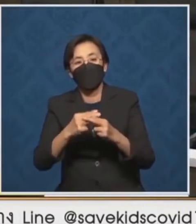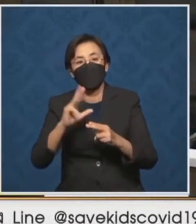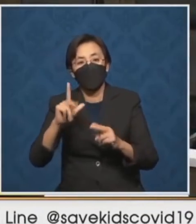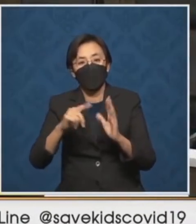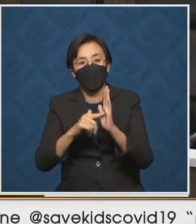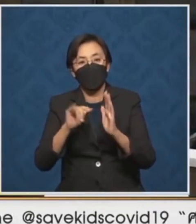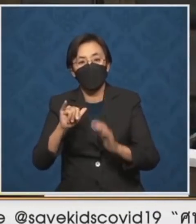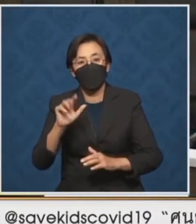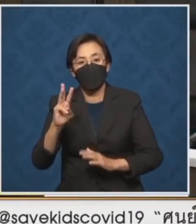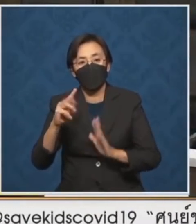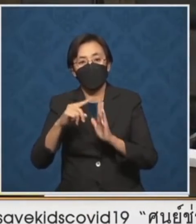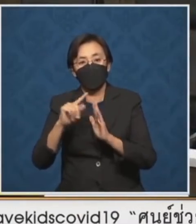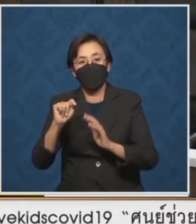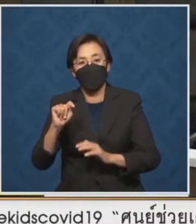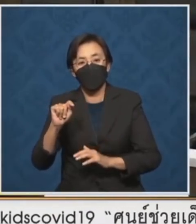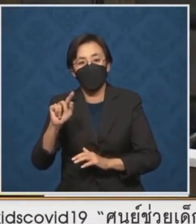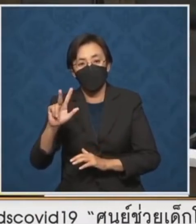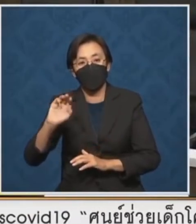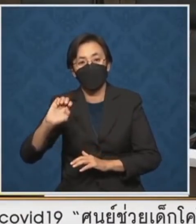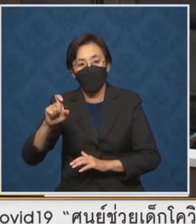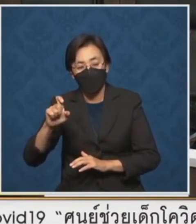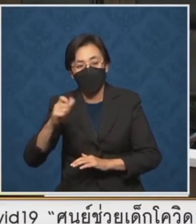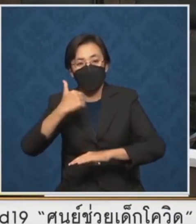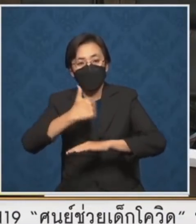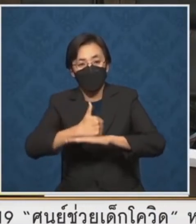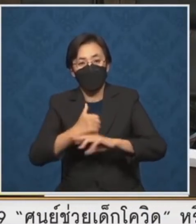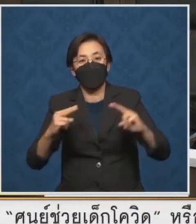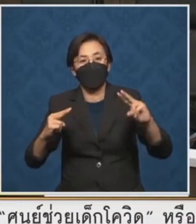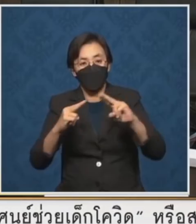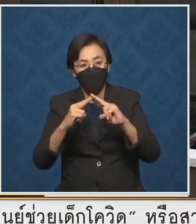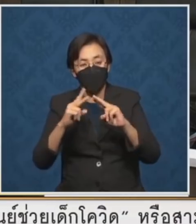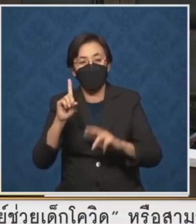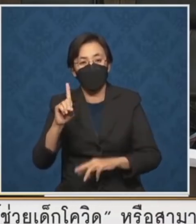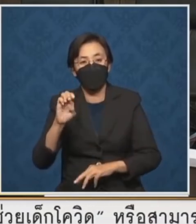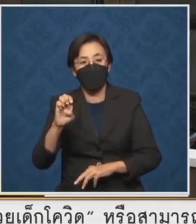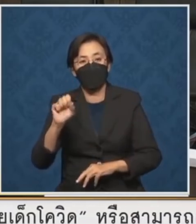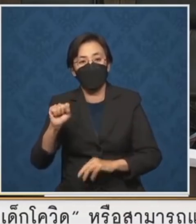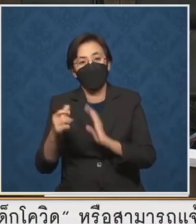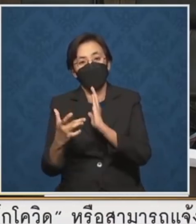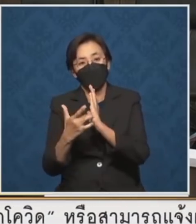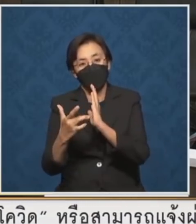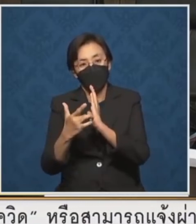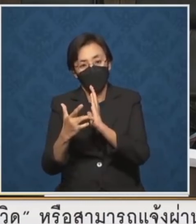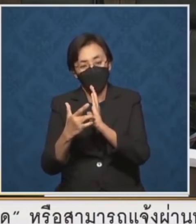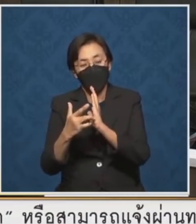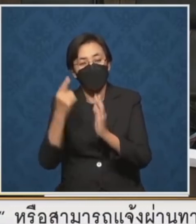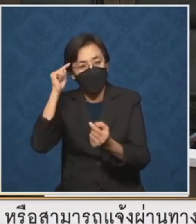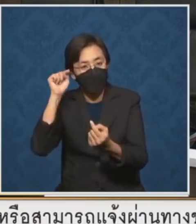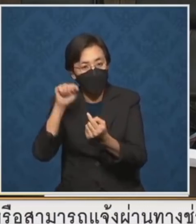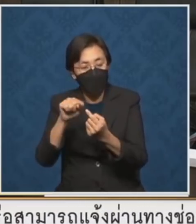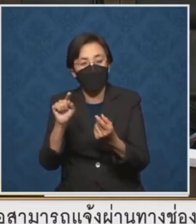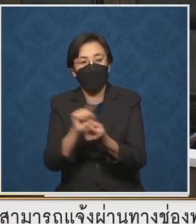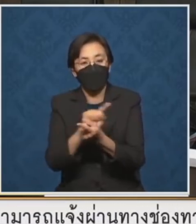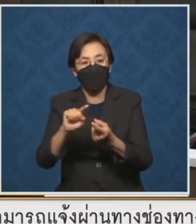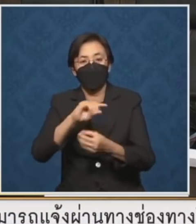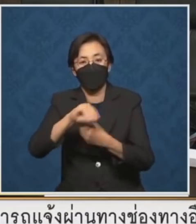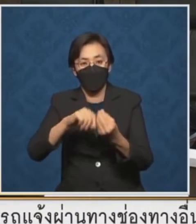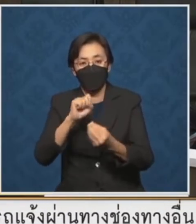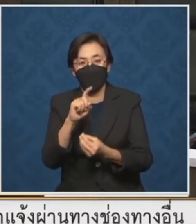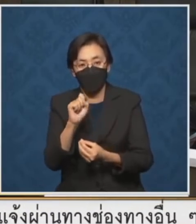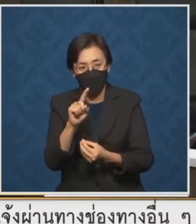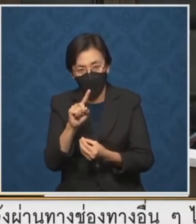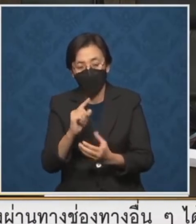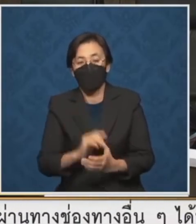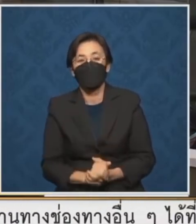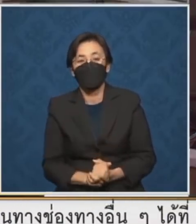คมานุสรรัฐมนตรีว่าการกระทรวงดิจิทัลเพื่อเศรษฐกิจและสังคมซึ่งผมจะอภิปรายถึงเหตุ